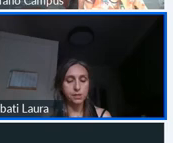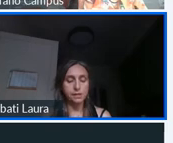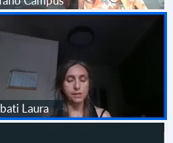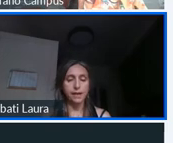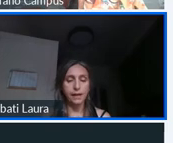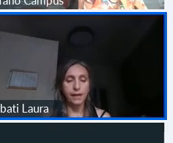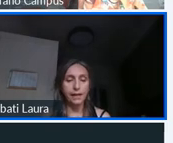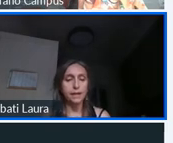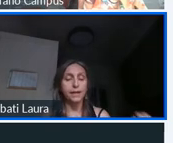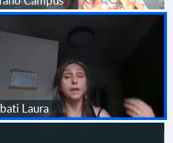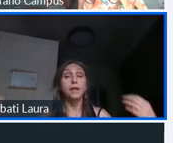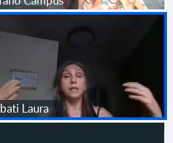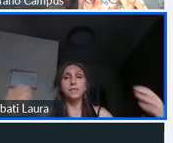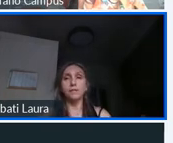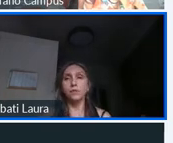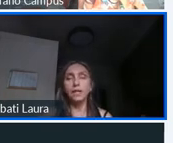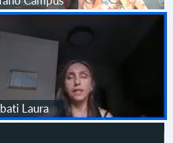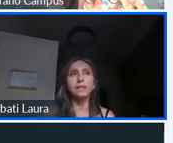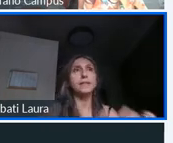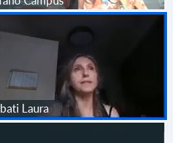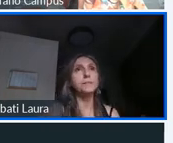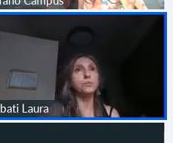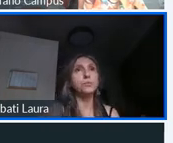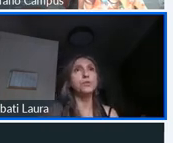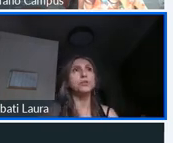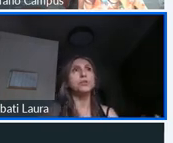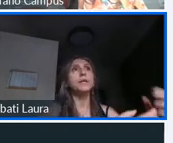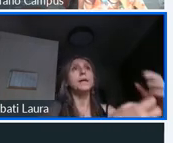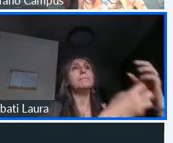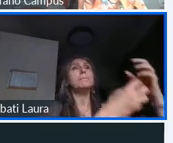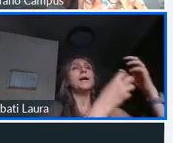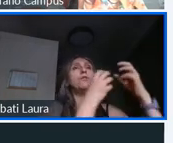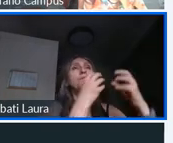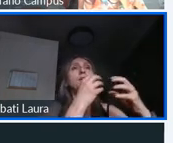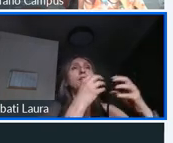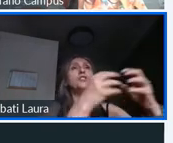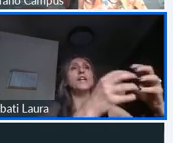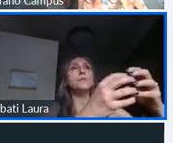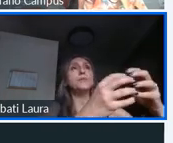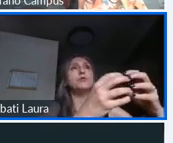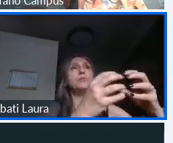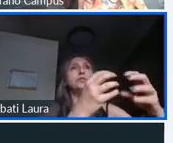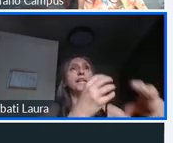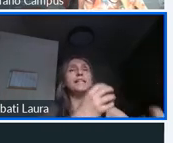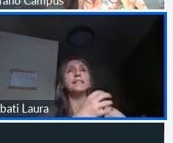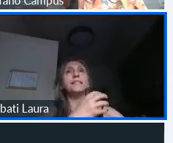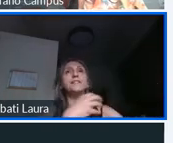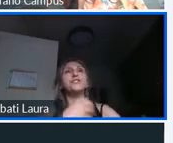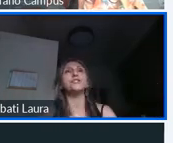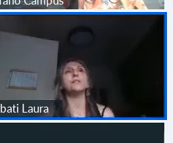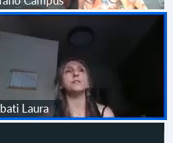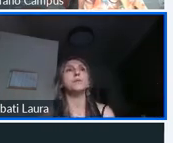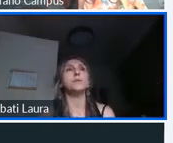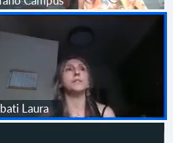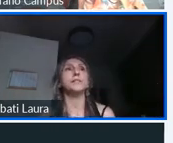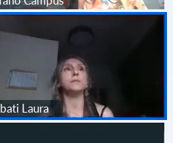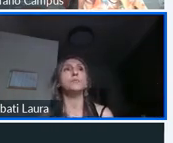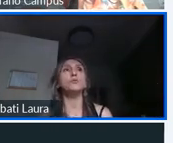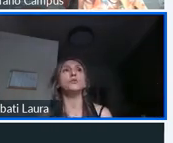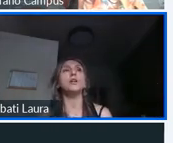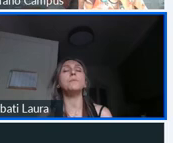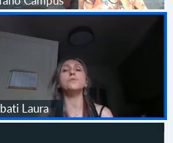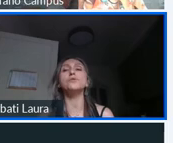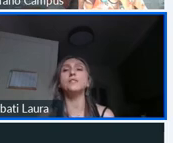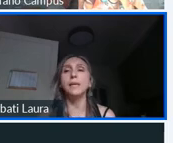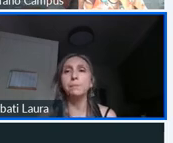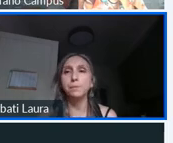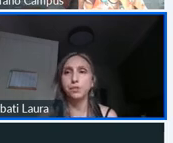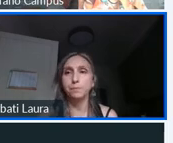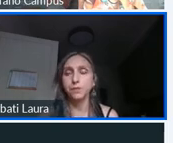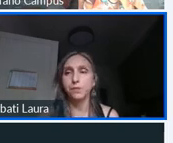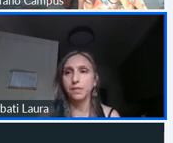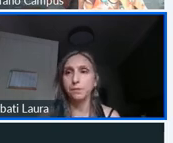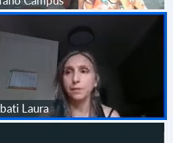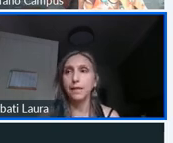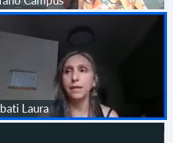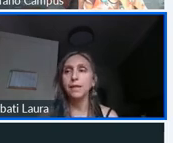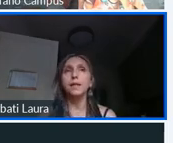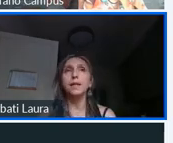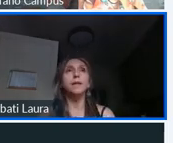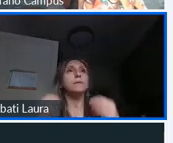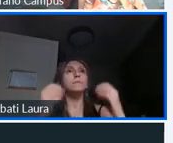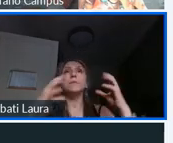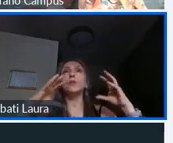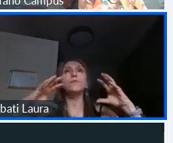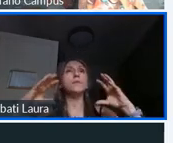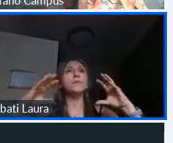continueremo a insistere anche, se volete, l'attribution, ma convergiamo su modalità di gestione di questa attribution il più semplice